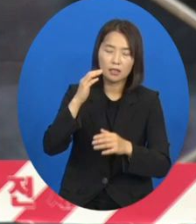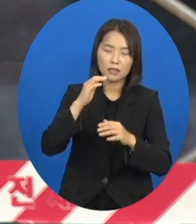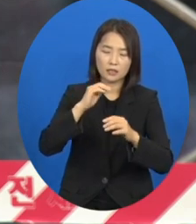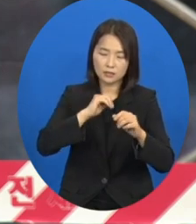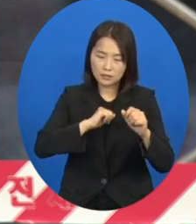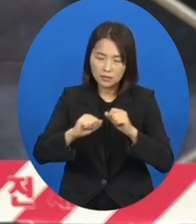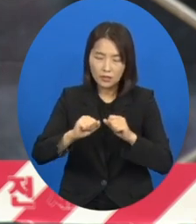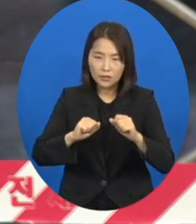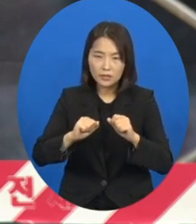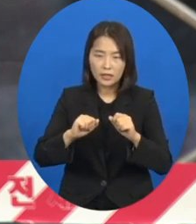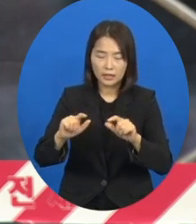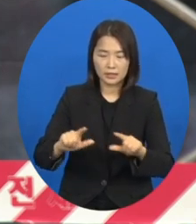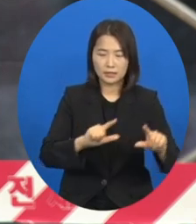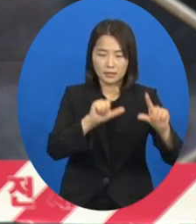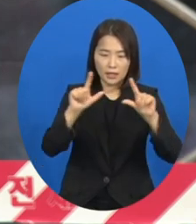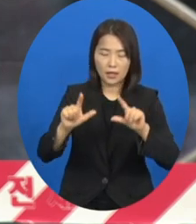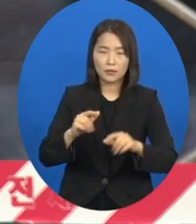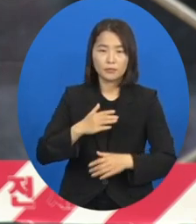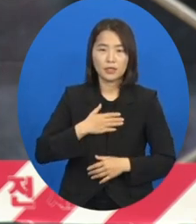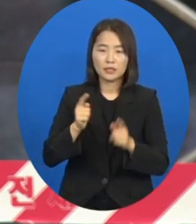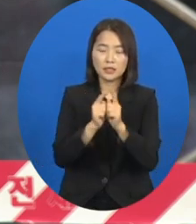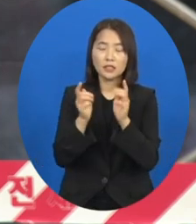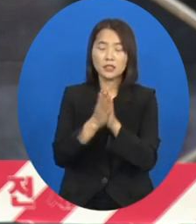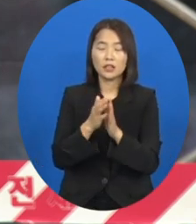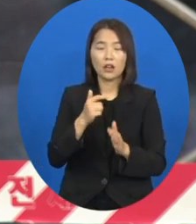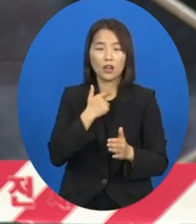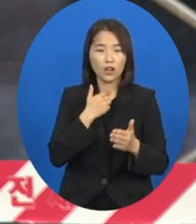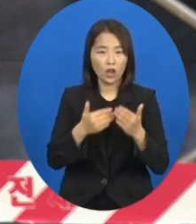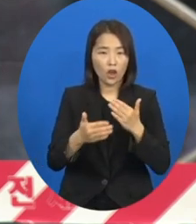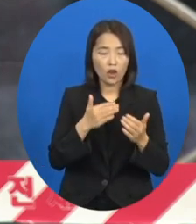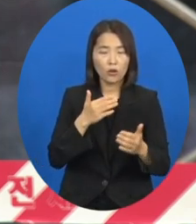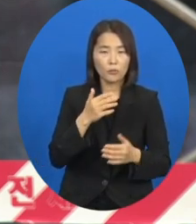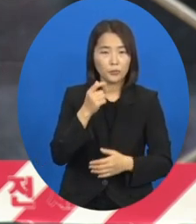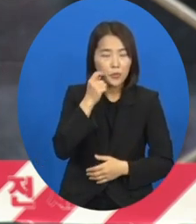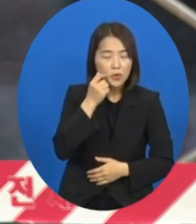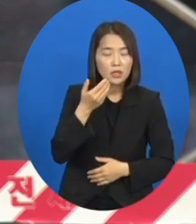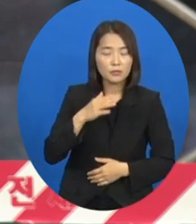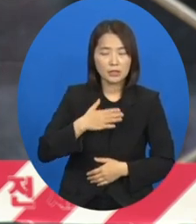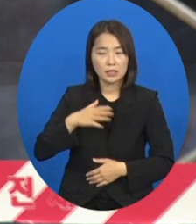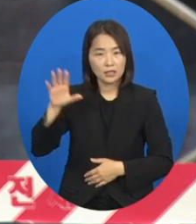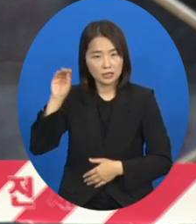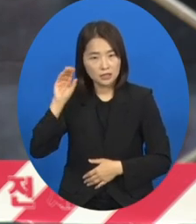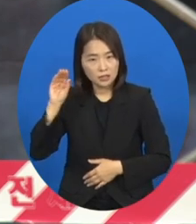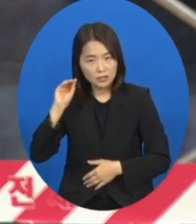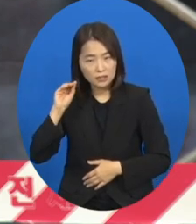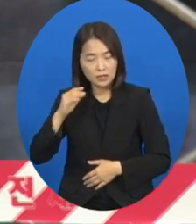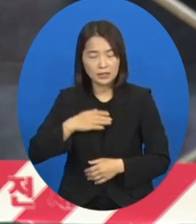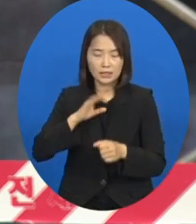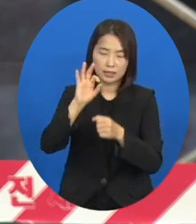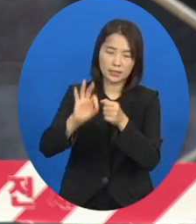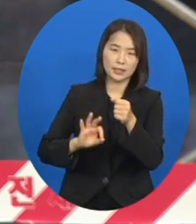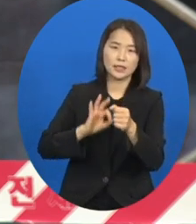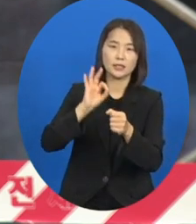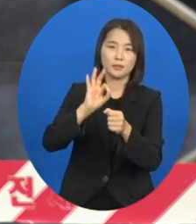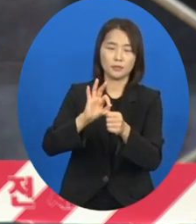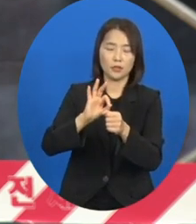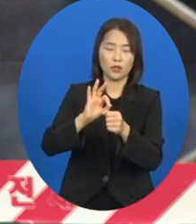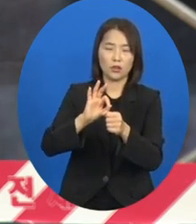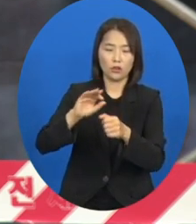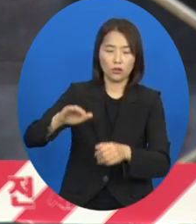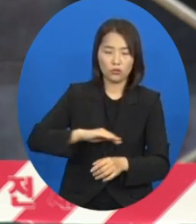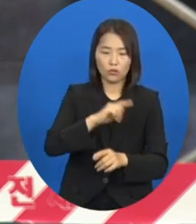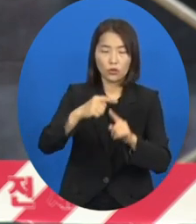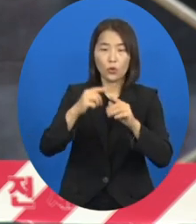가운데 제가 경험하지 못했지만 들어서 안 이야기 또 제가 지난 10년 넘게 이 교회를